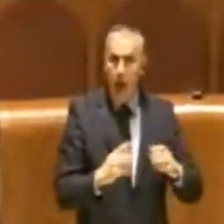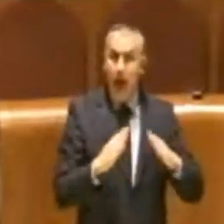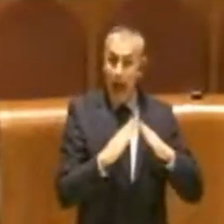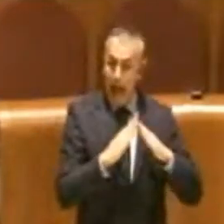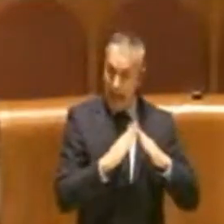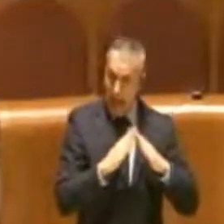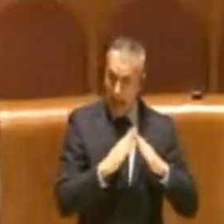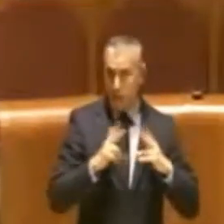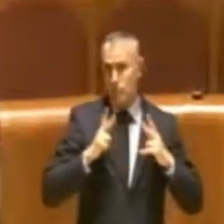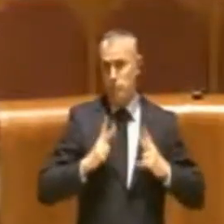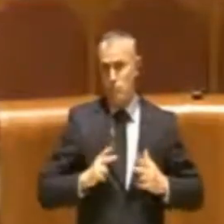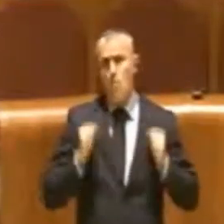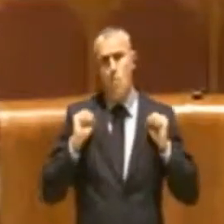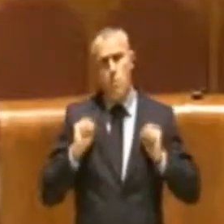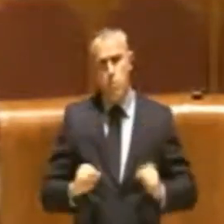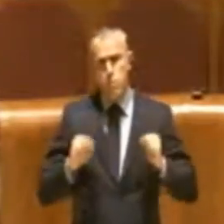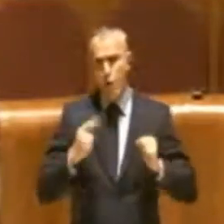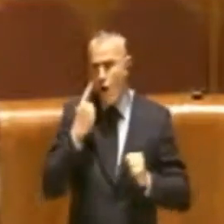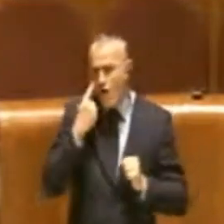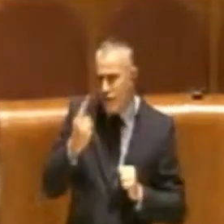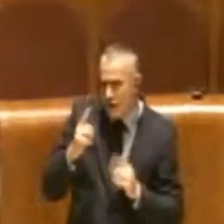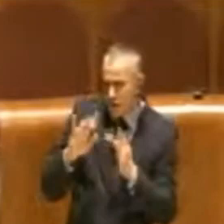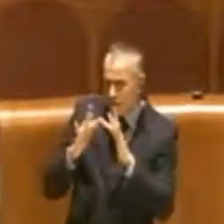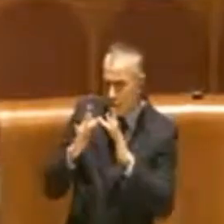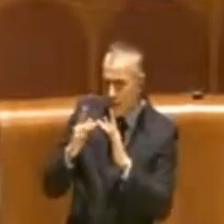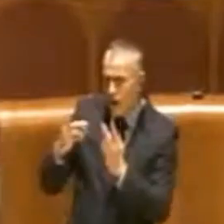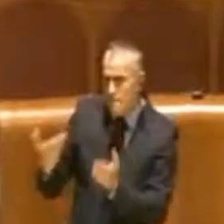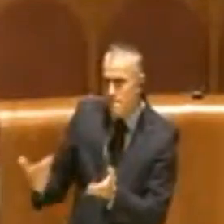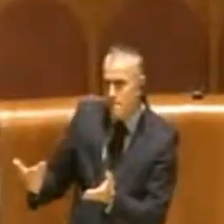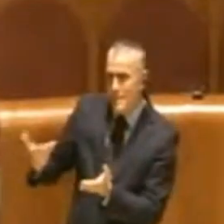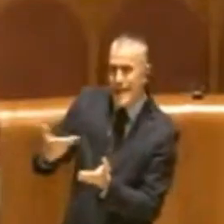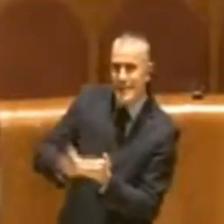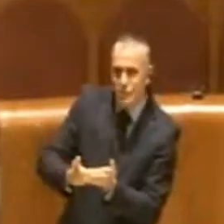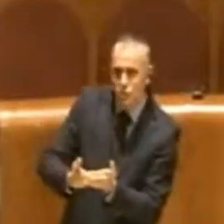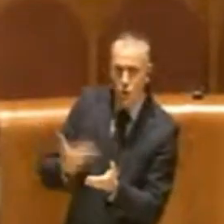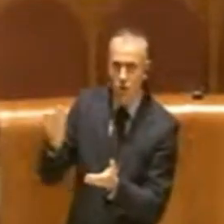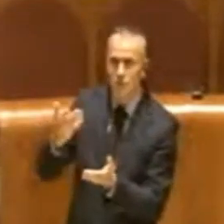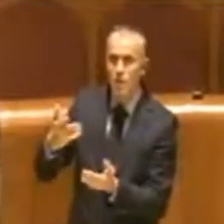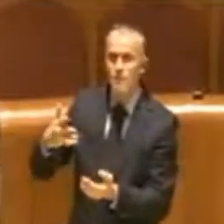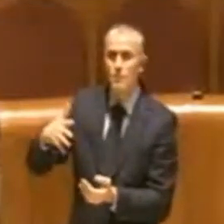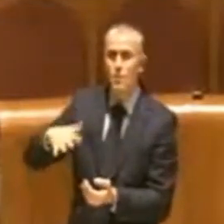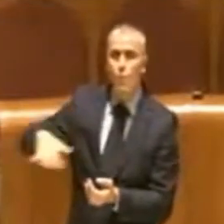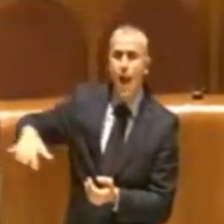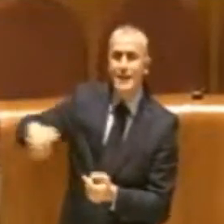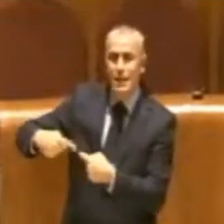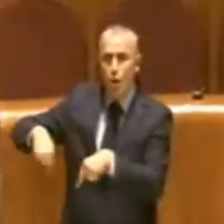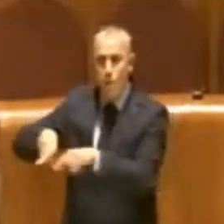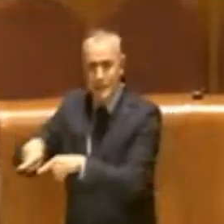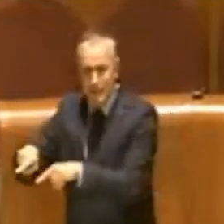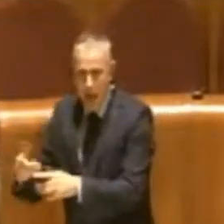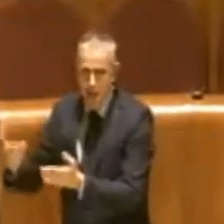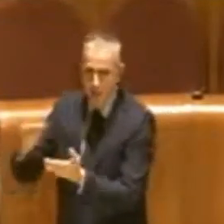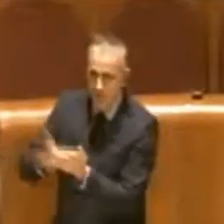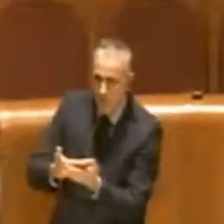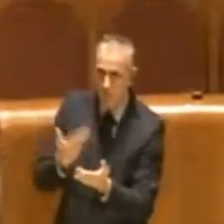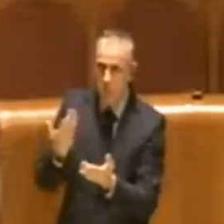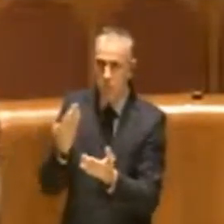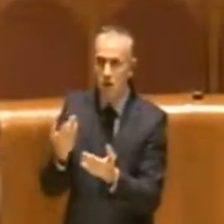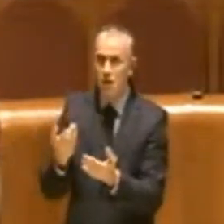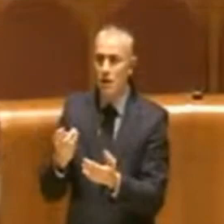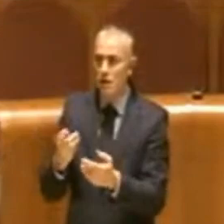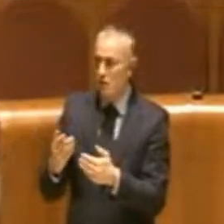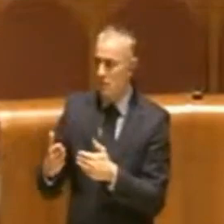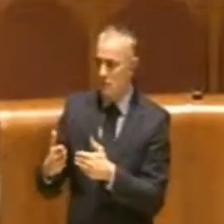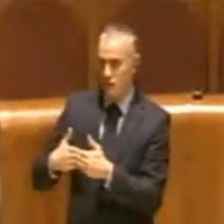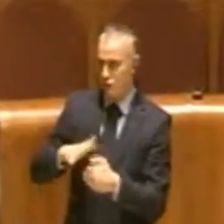valutare e apprezzare una petizione presentata da un comitato di quartiere, da un'associazione che riguarda un determinato territorio